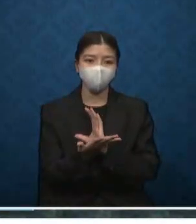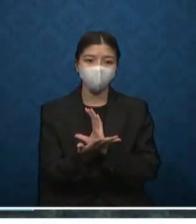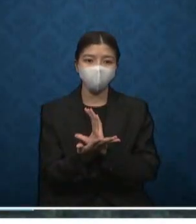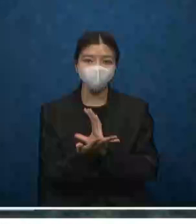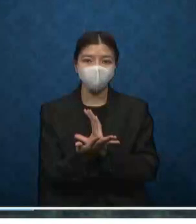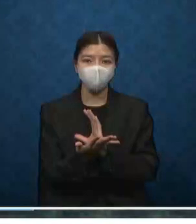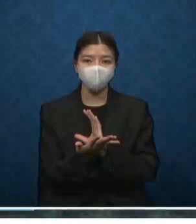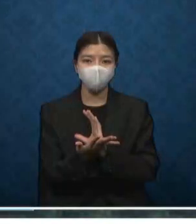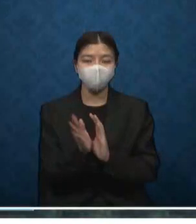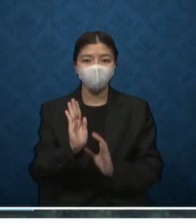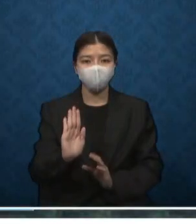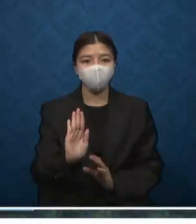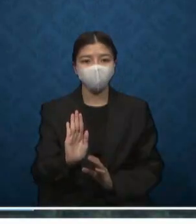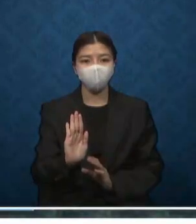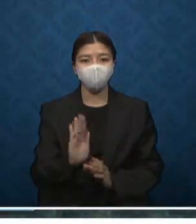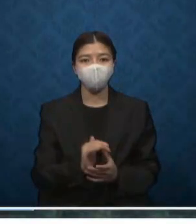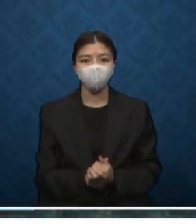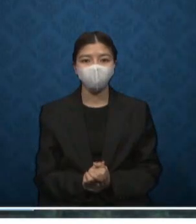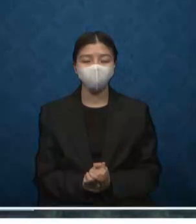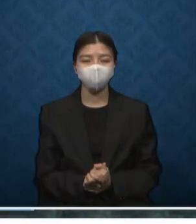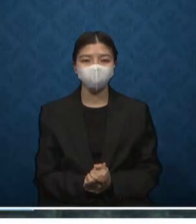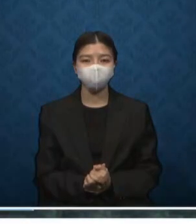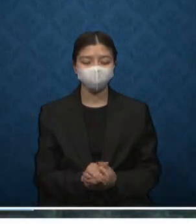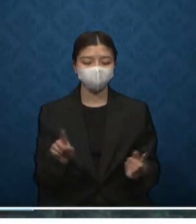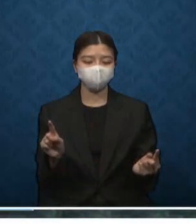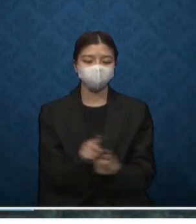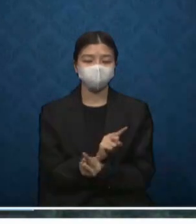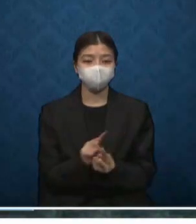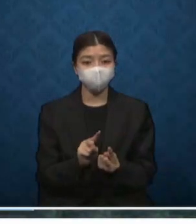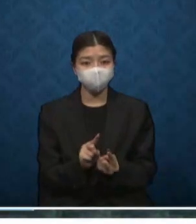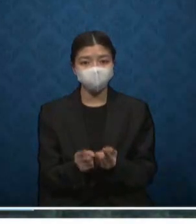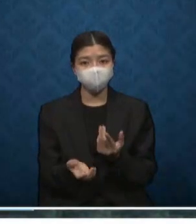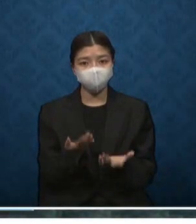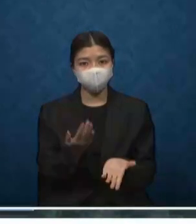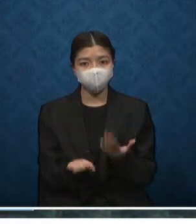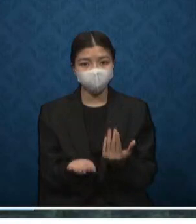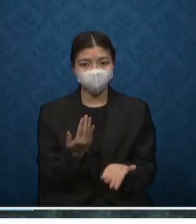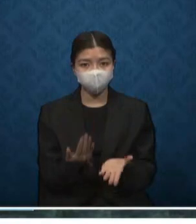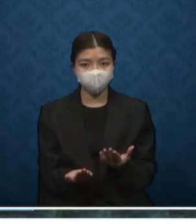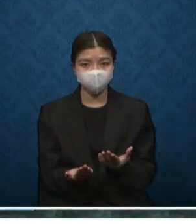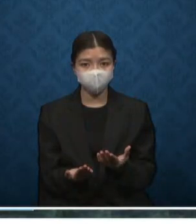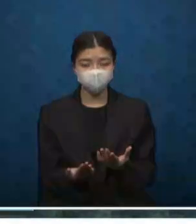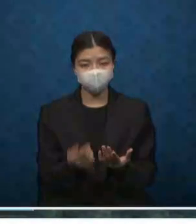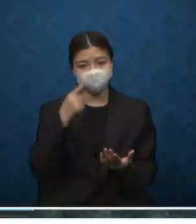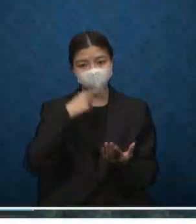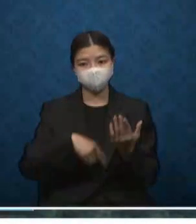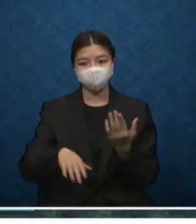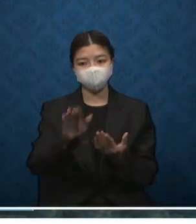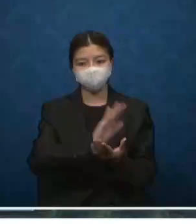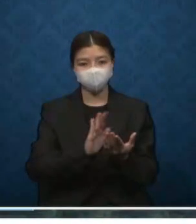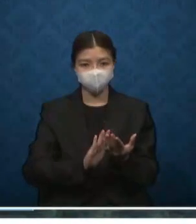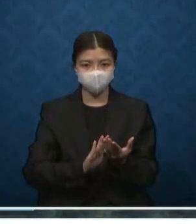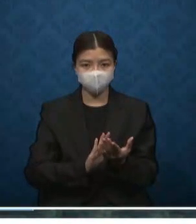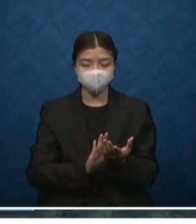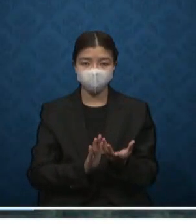ต่อสังคมมีผลกระทบต่อประเทศ